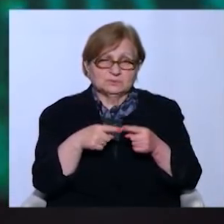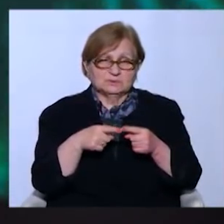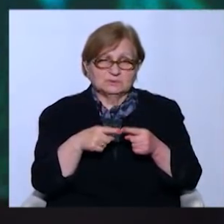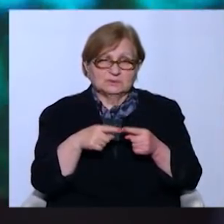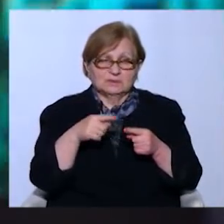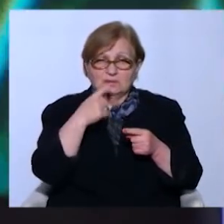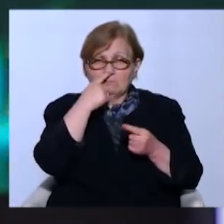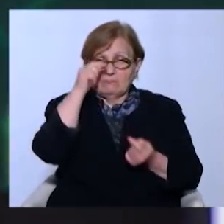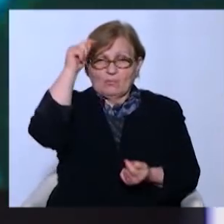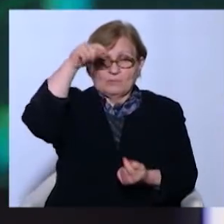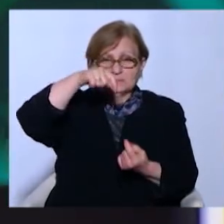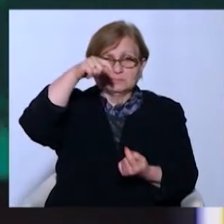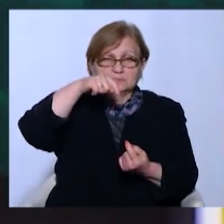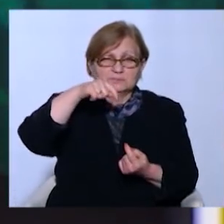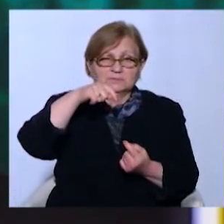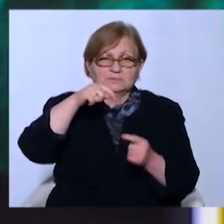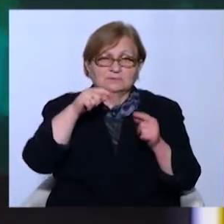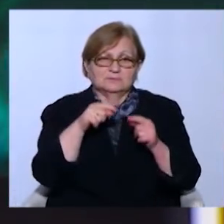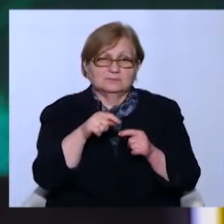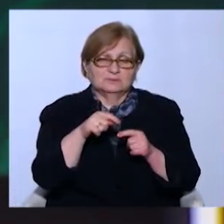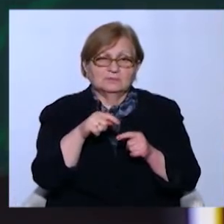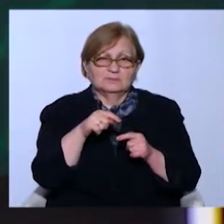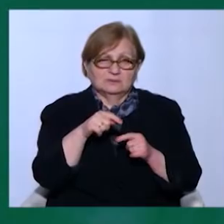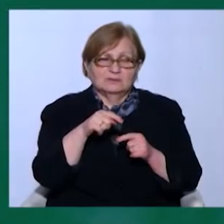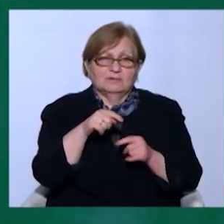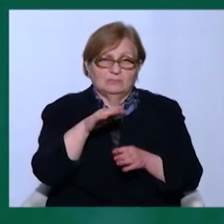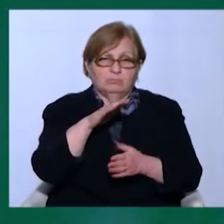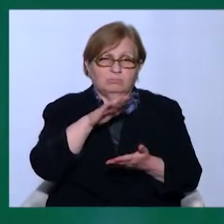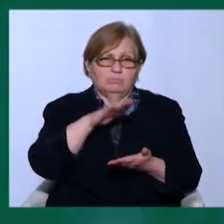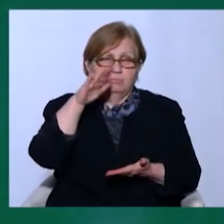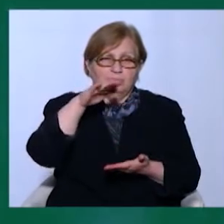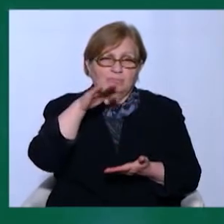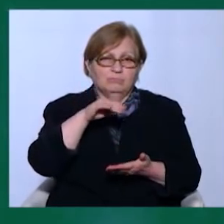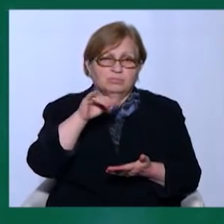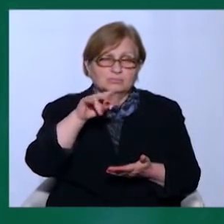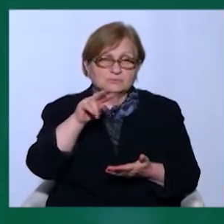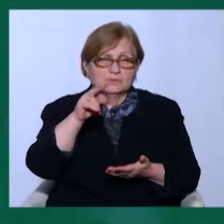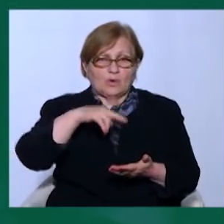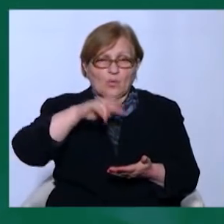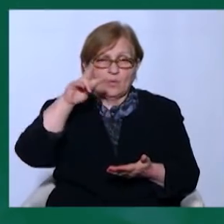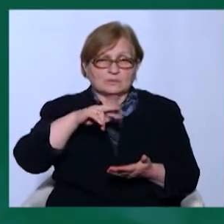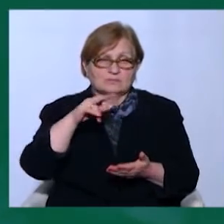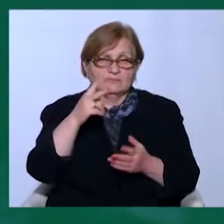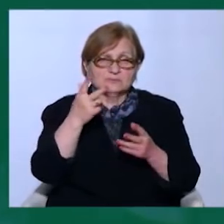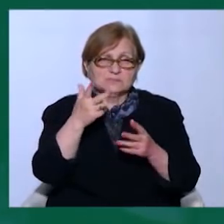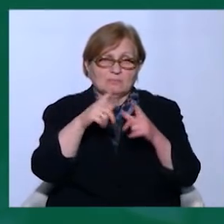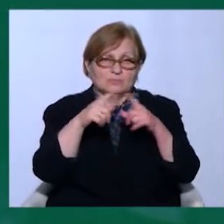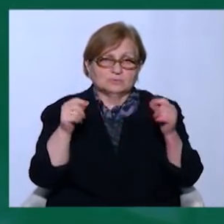მისი მოპირდაპირე წახნაგიც, ანუ ფუძე, ისიც სამკუთხედია.